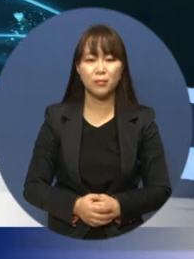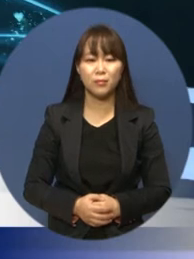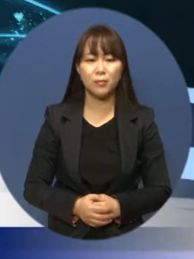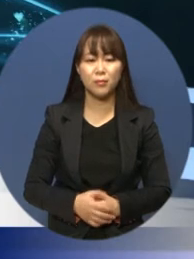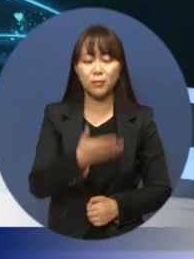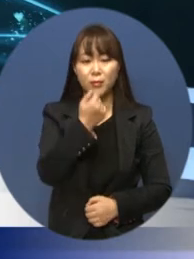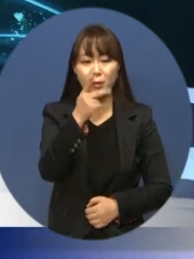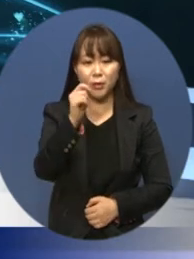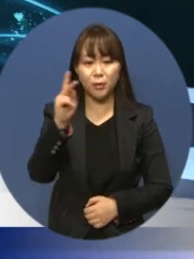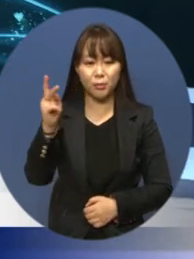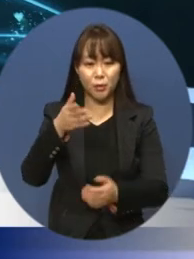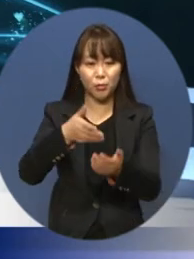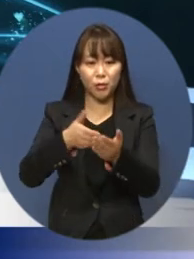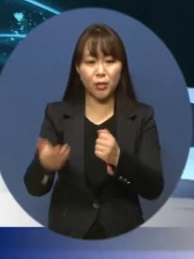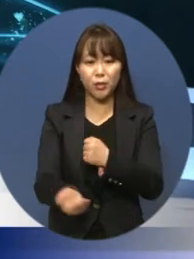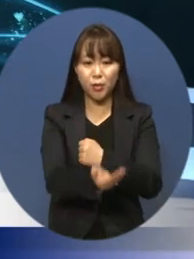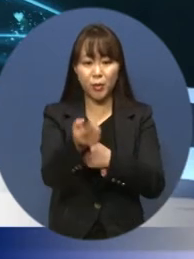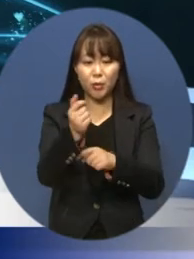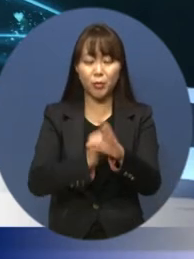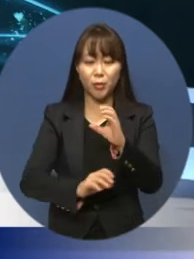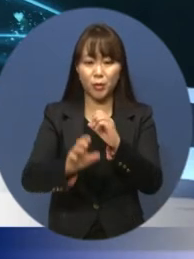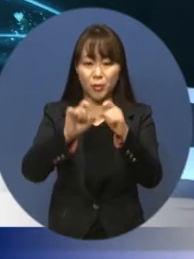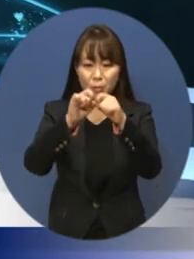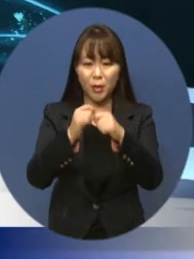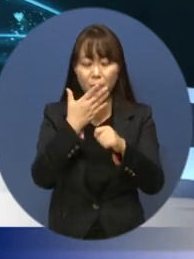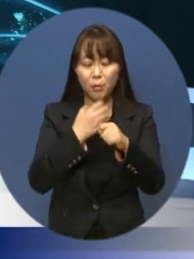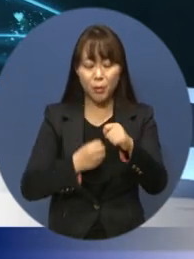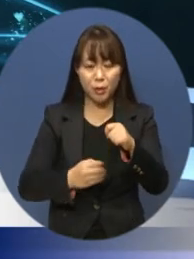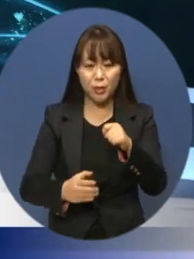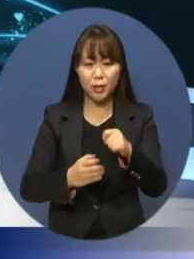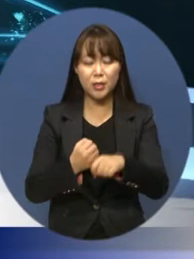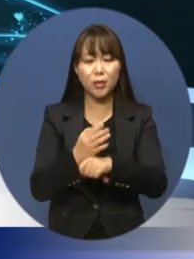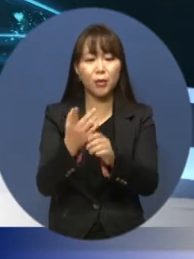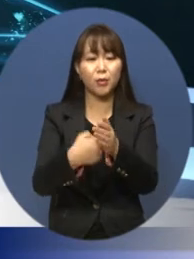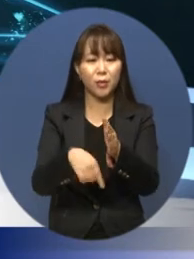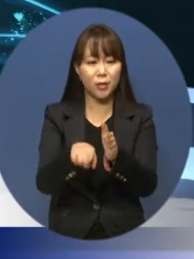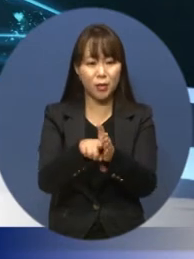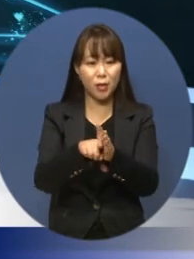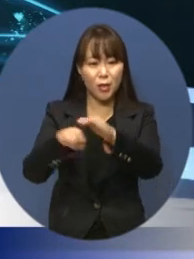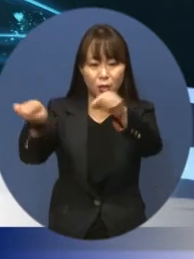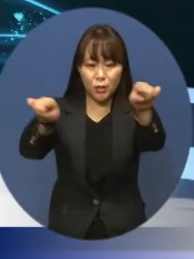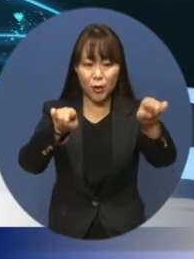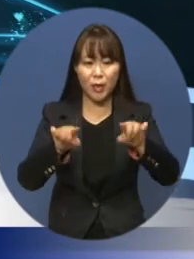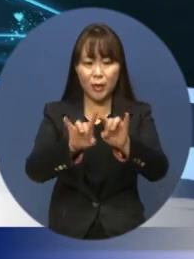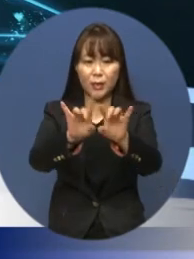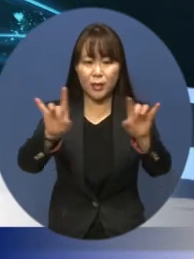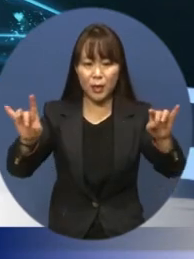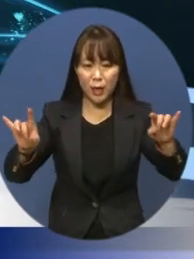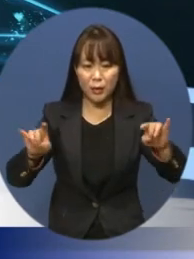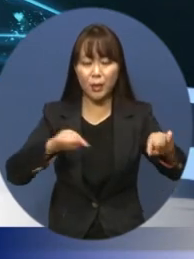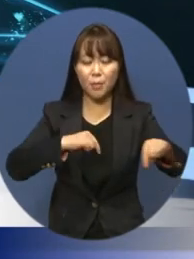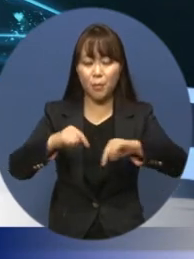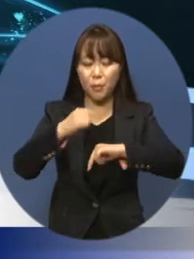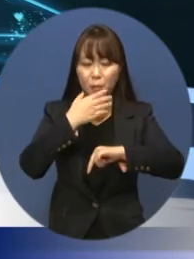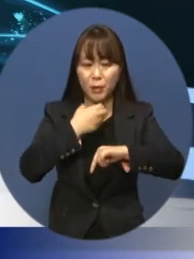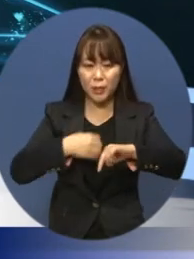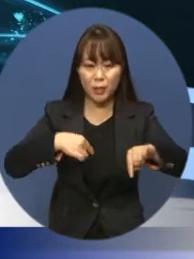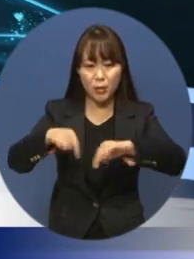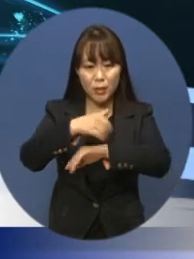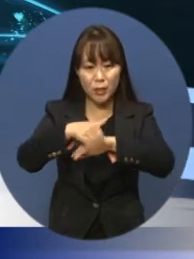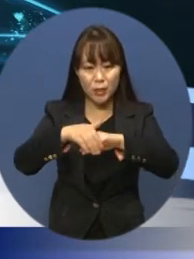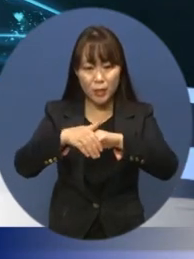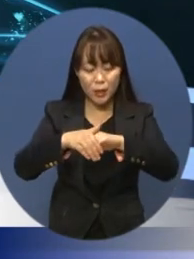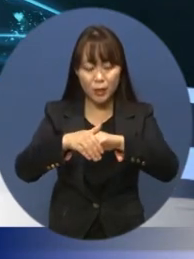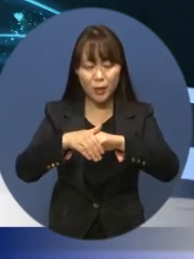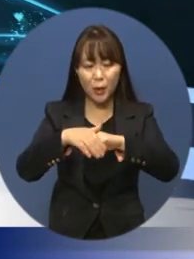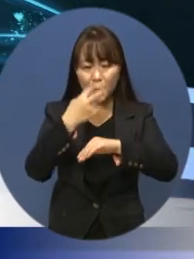복지TV 뉴스가 시청자 여러분께 보다 촘촘한 복지를 전해드리기 위해 전국의 각 지자체별 복지 정책을 살펴보는